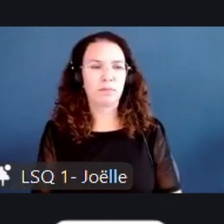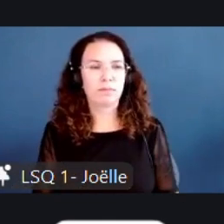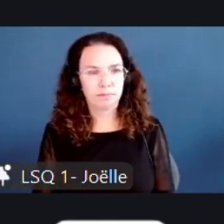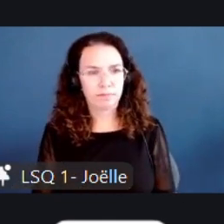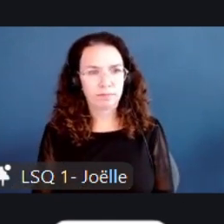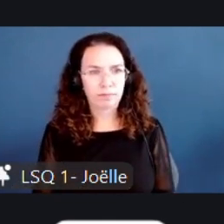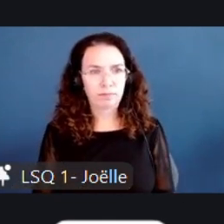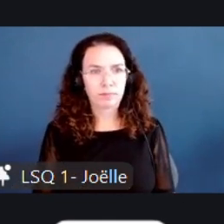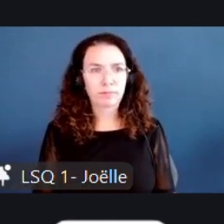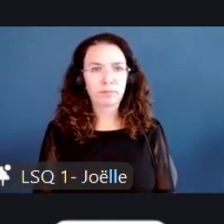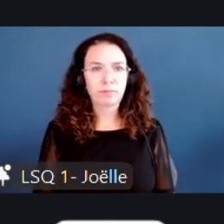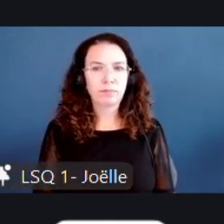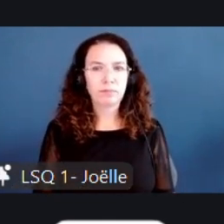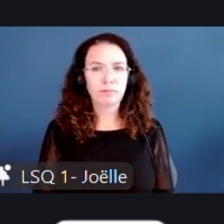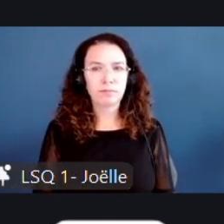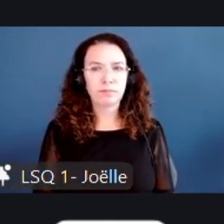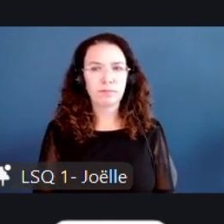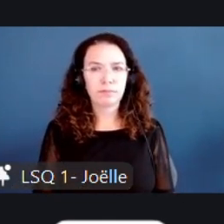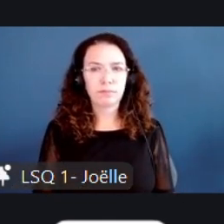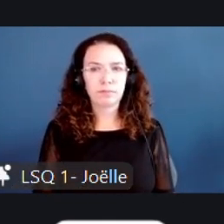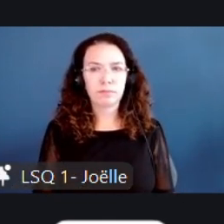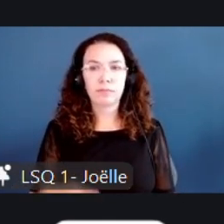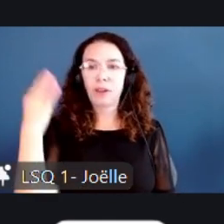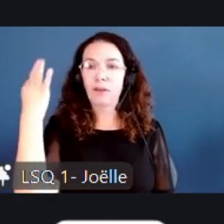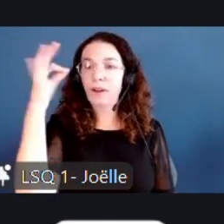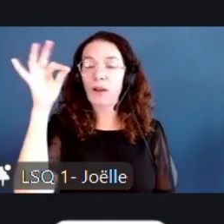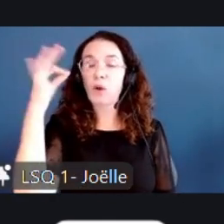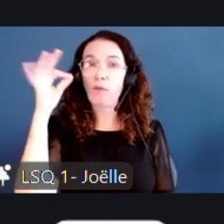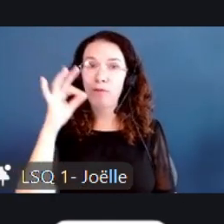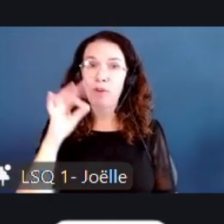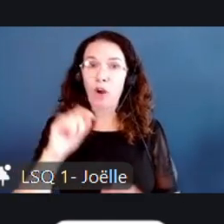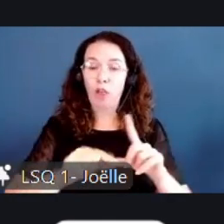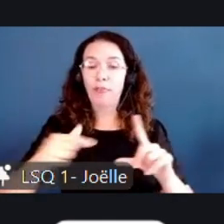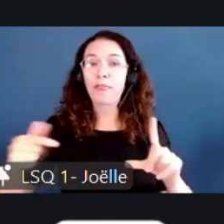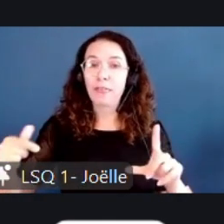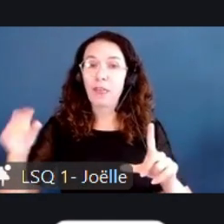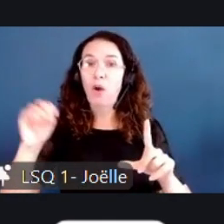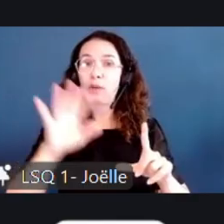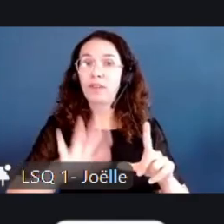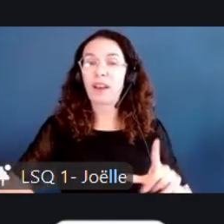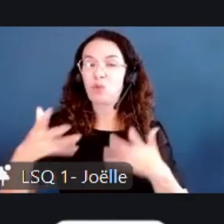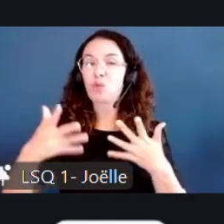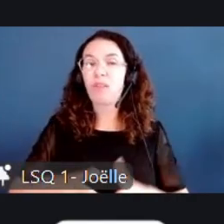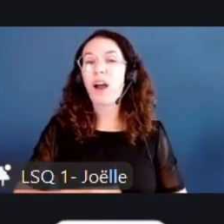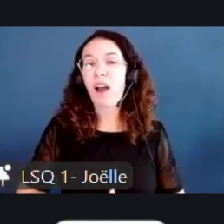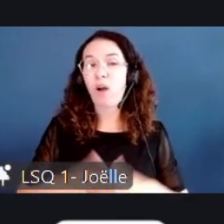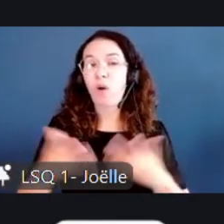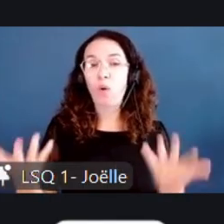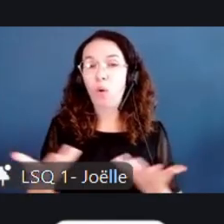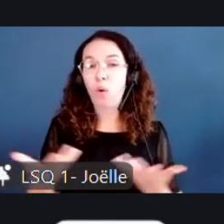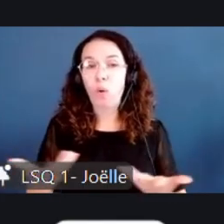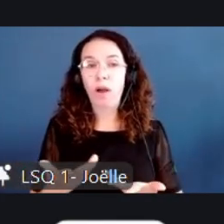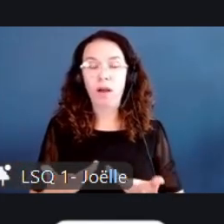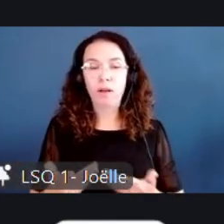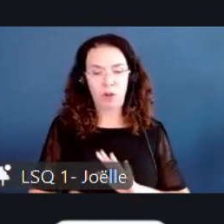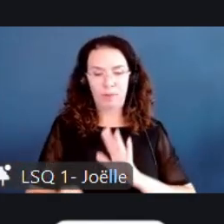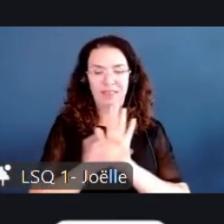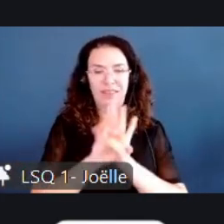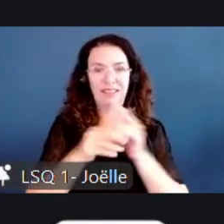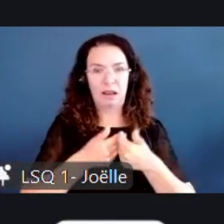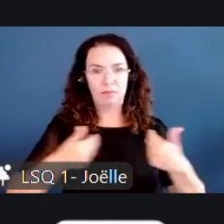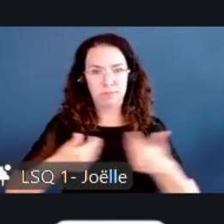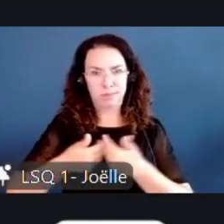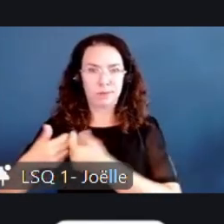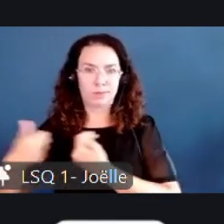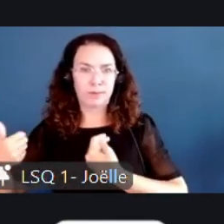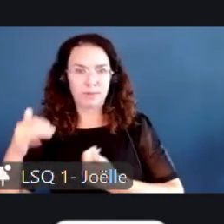Un des défis qui a été fréquemment répété par des francophones de LGBTQIA+ en Ontario est la fragmentation identitaire vécue en